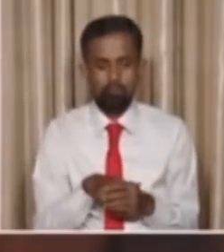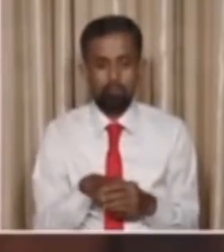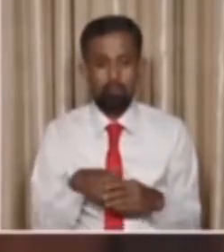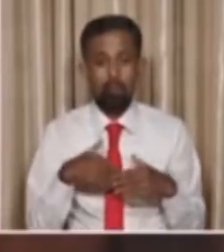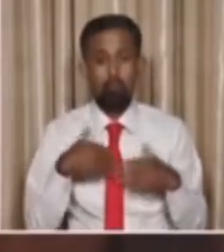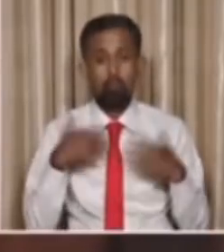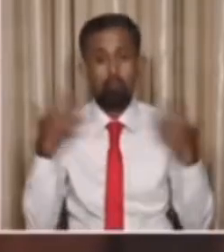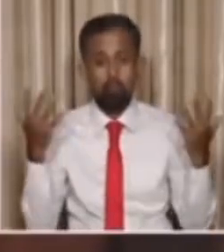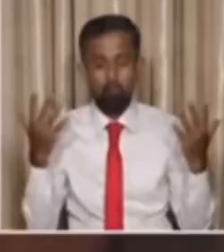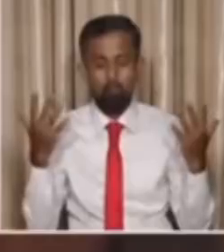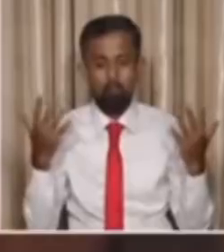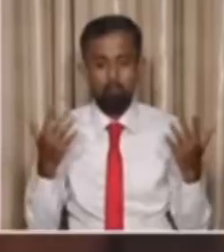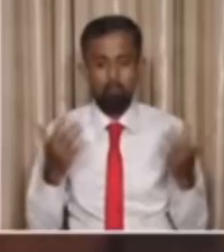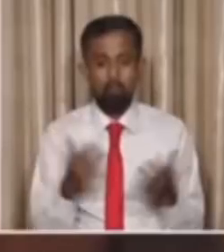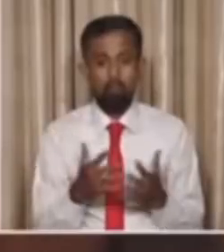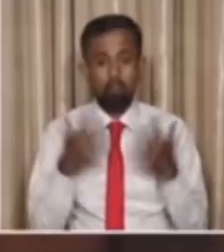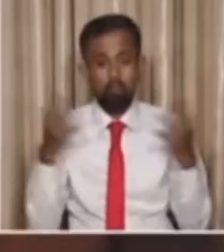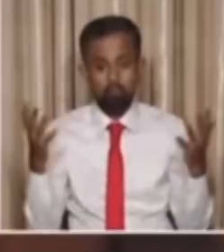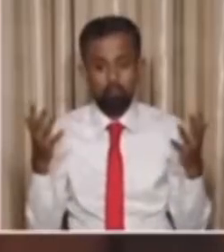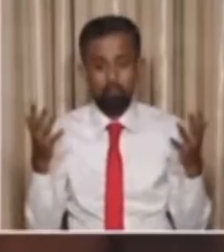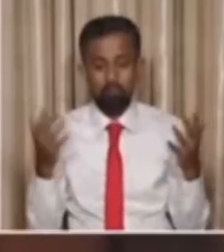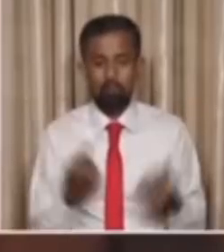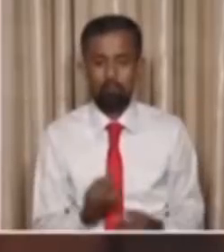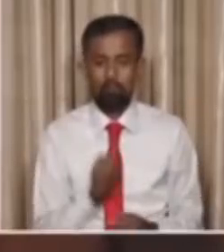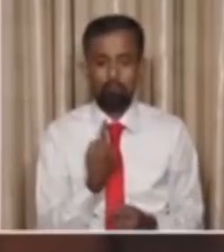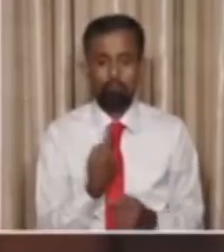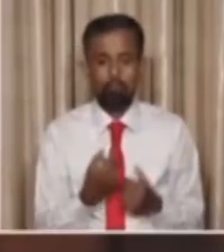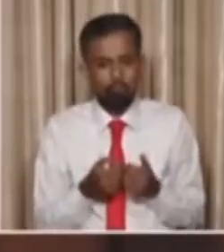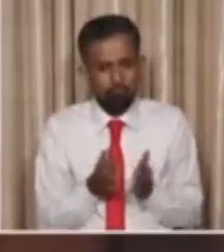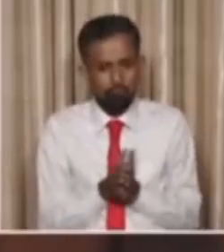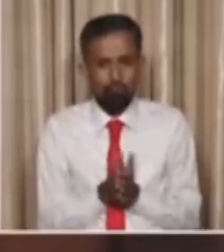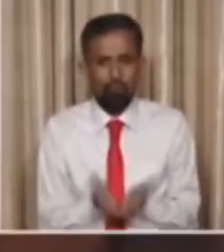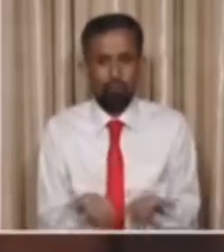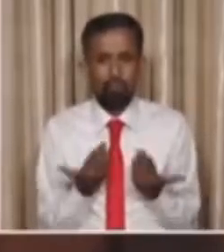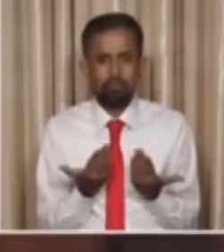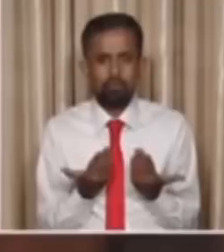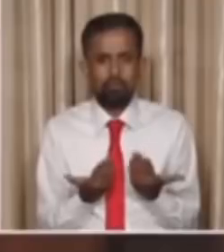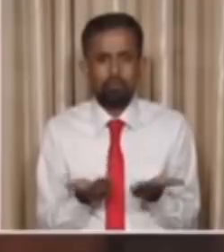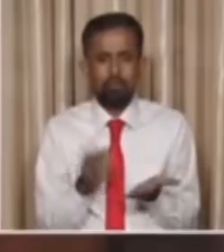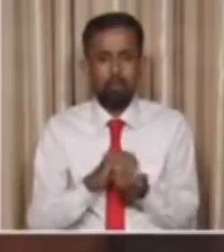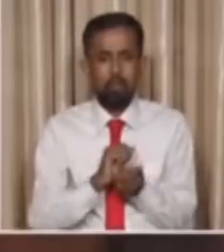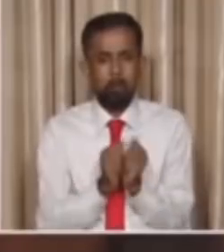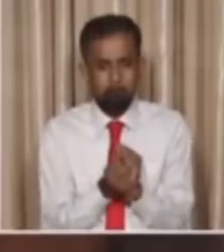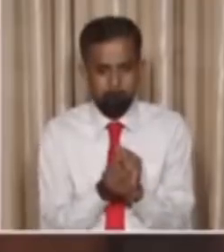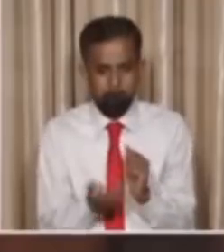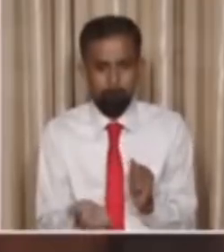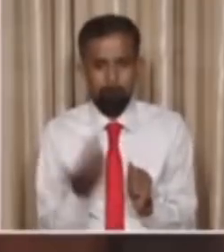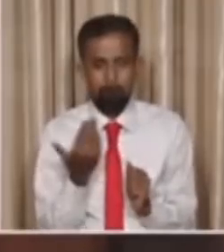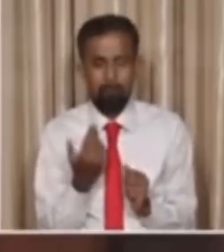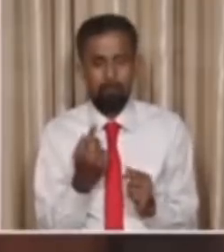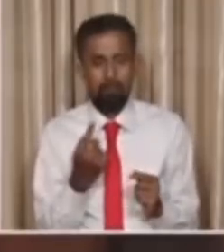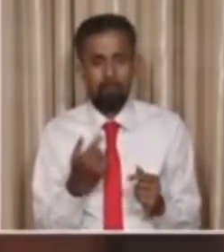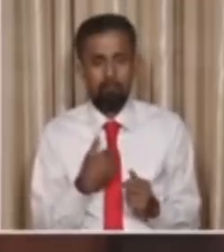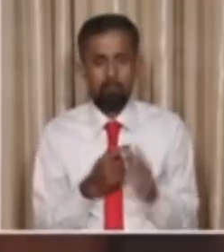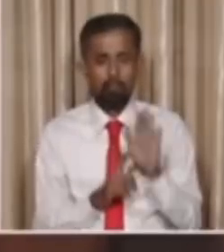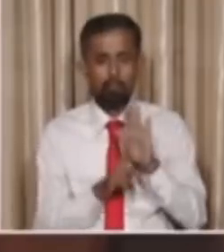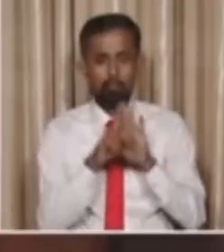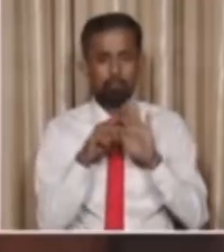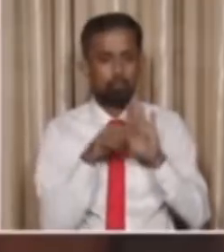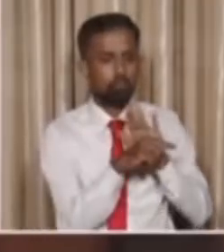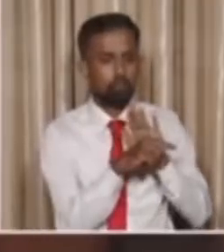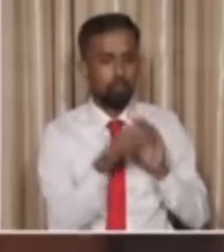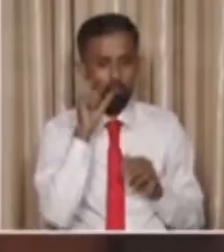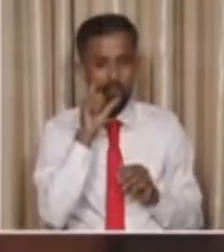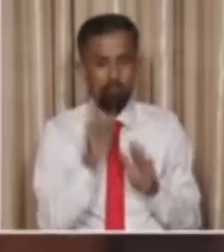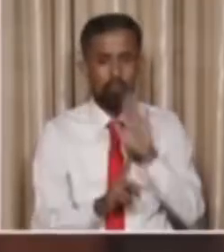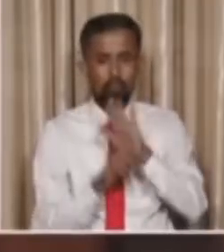ලොකු මට්ටමකින් මේක ඊට වඩා ලොකු ඉන්ඩිපෙන්ඩන්ට් ස්වාධීන විදියකට මේක පිළිබඳ රීස්ට්‍රක්චර් කරන්න ඕනේ. මේ මේ තරඟ මොකද අපේ උතුරු නැගෙනහිර ගත්තම අද වෙනකොට